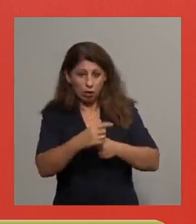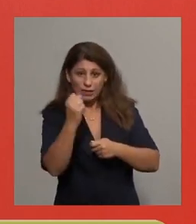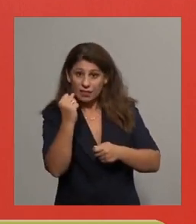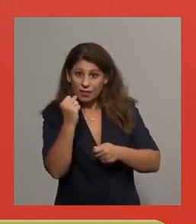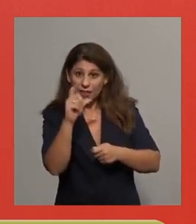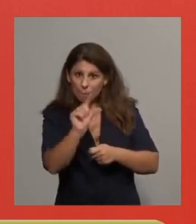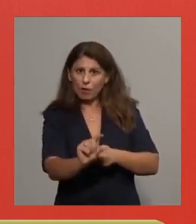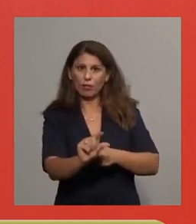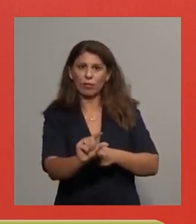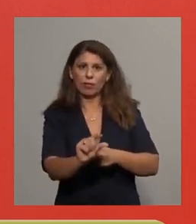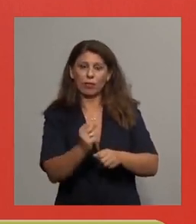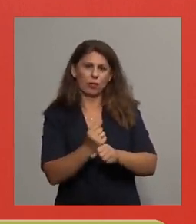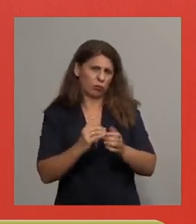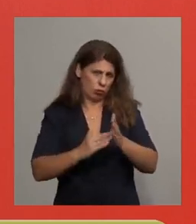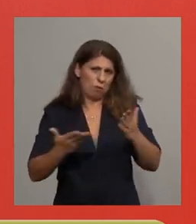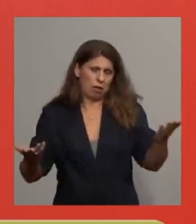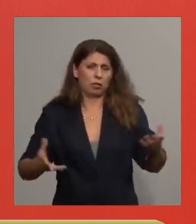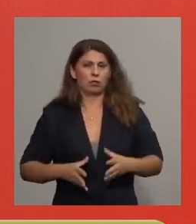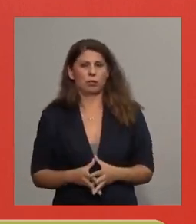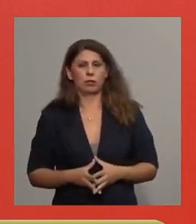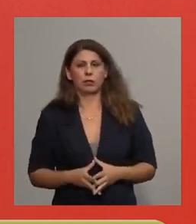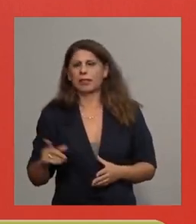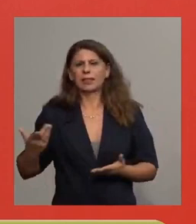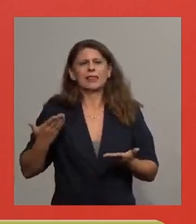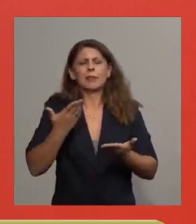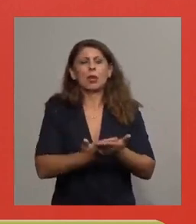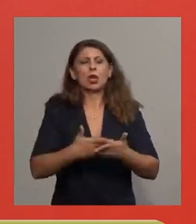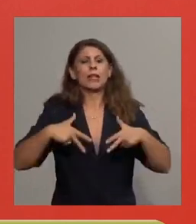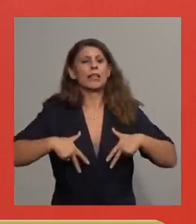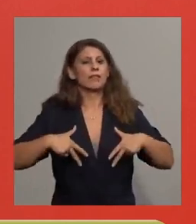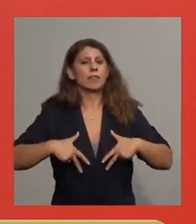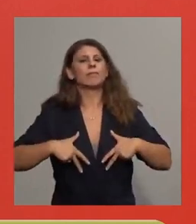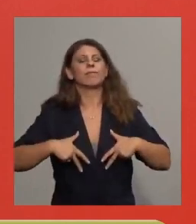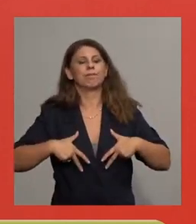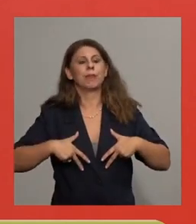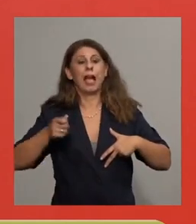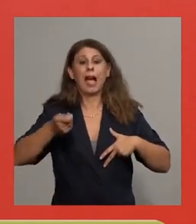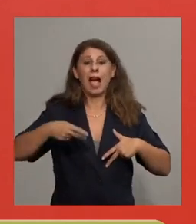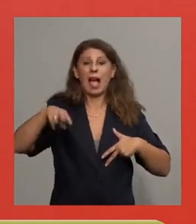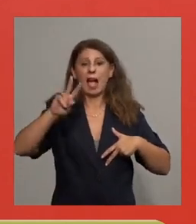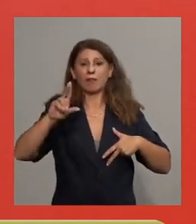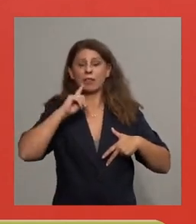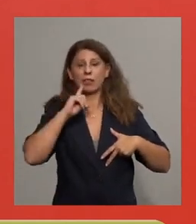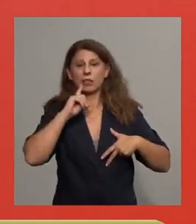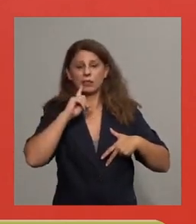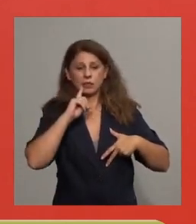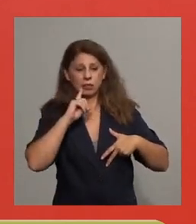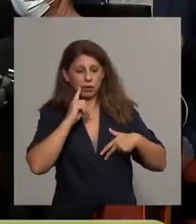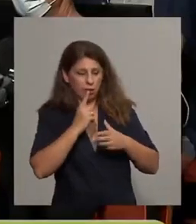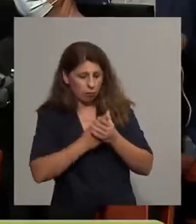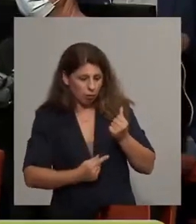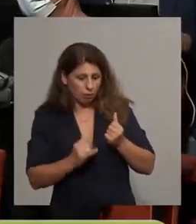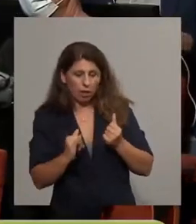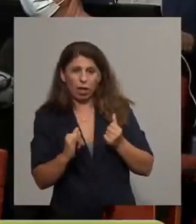δύναμη έχει μειωθεί των εργαζομένων. Και ποια είναι η πρόταση της κυβέρνησης? Μια αύξηση που υπολείπεται